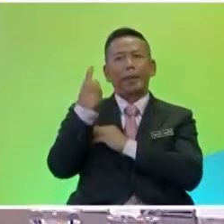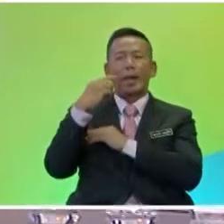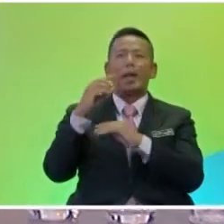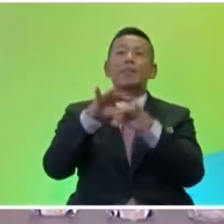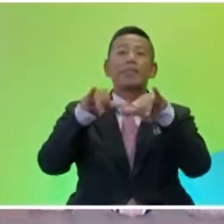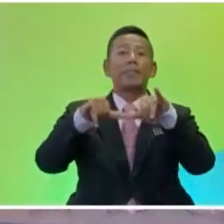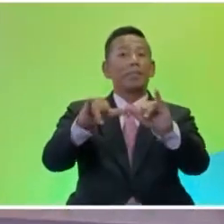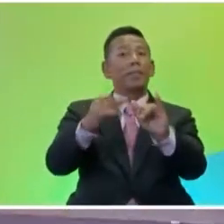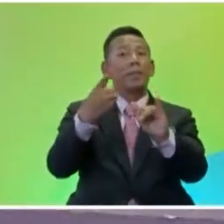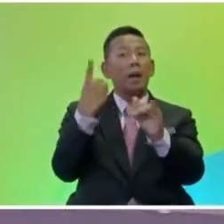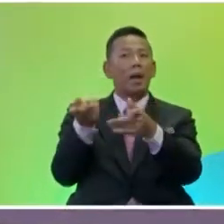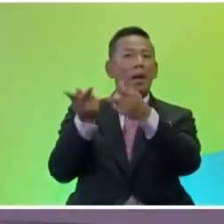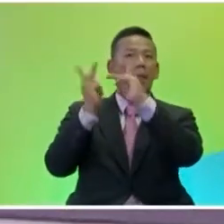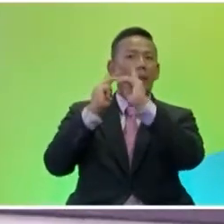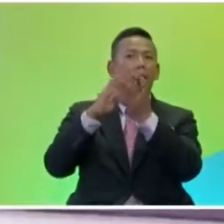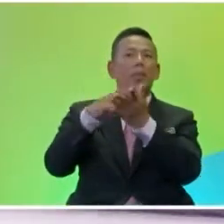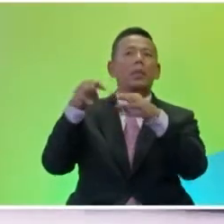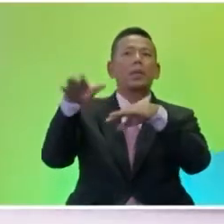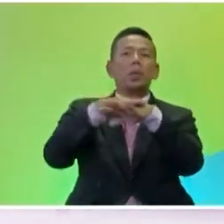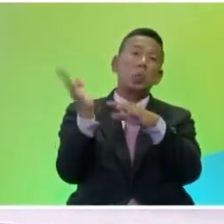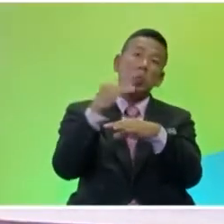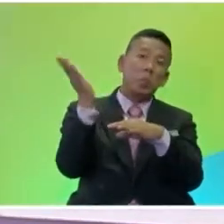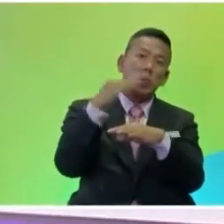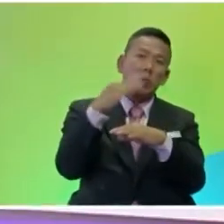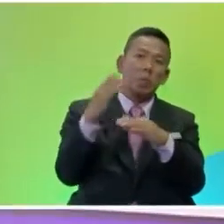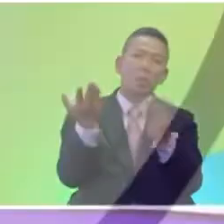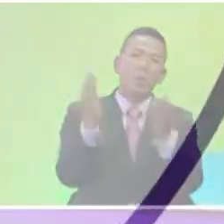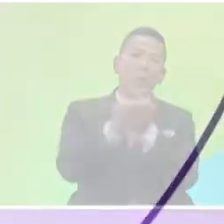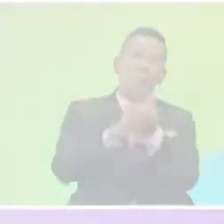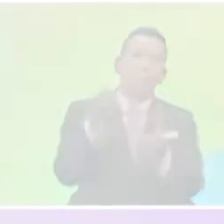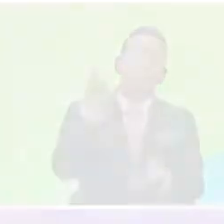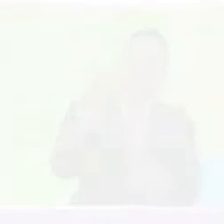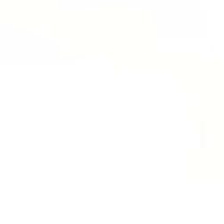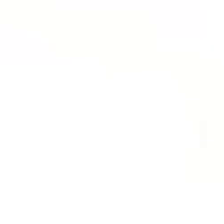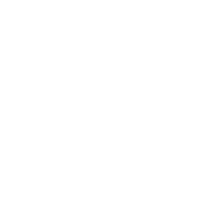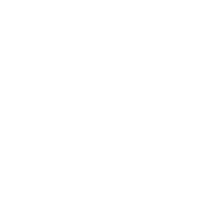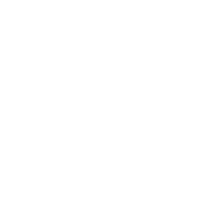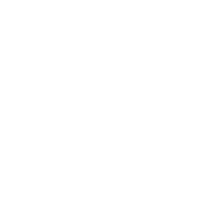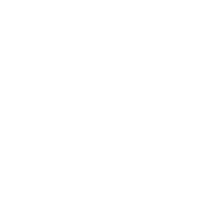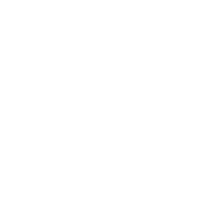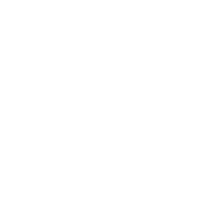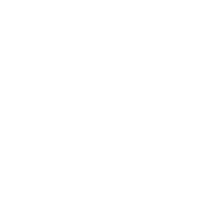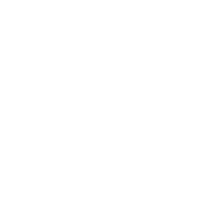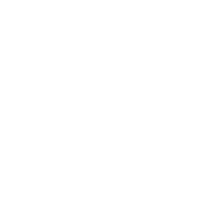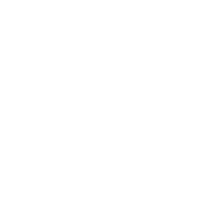kemudian saya pasang kita akan kembali dalam mendengarkan cek kunjungi bawa sabu bawa sabu di bawah sabun bawa sa